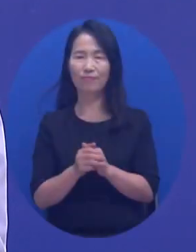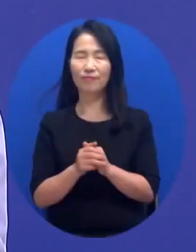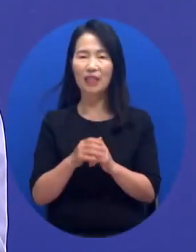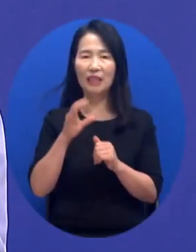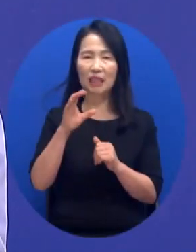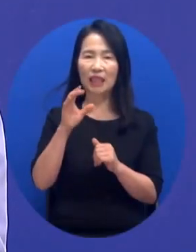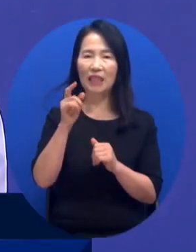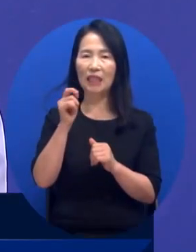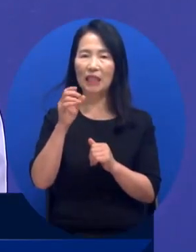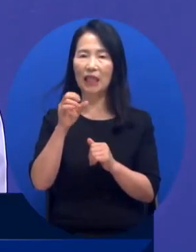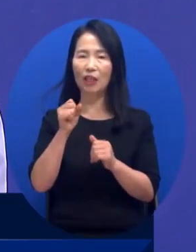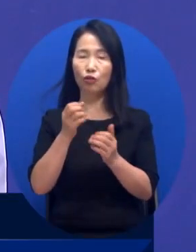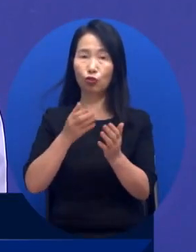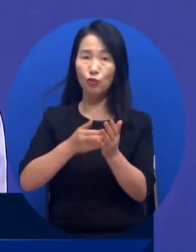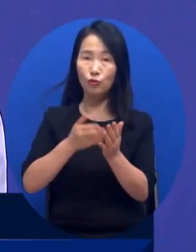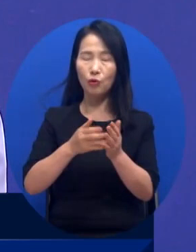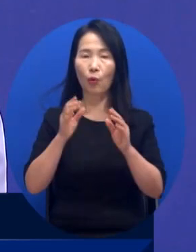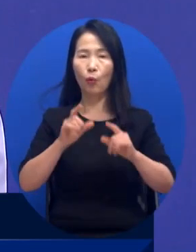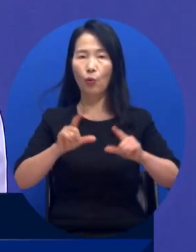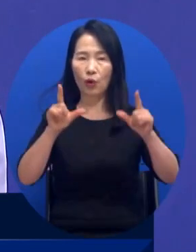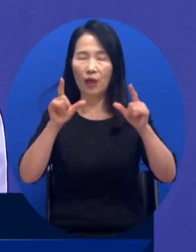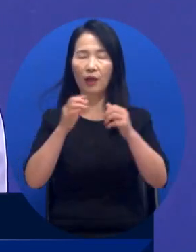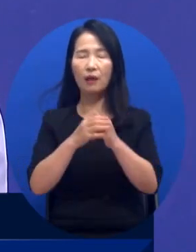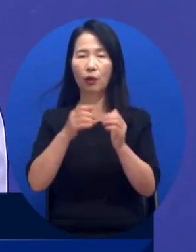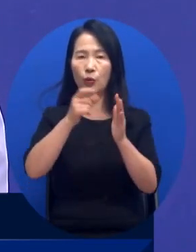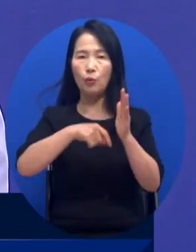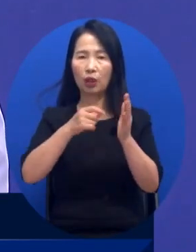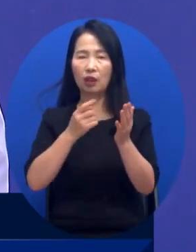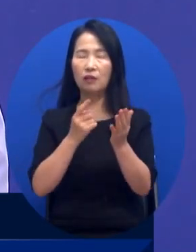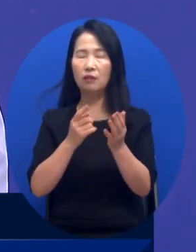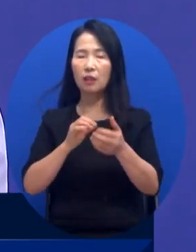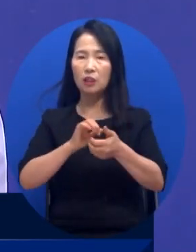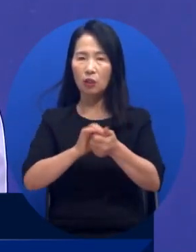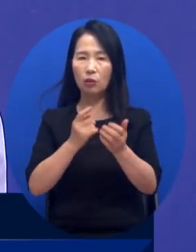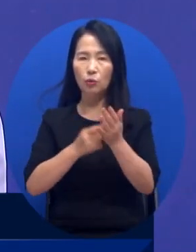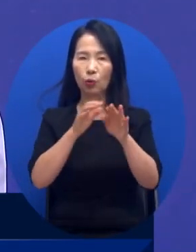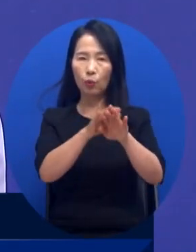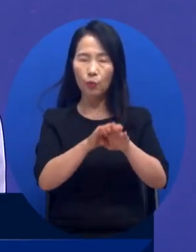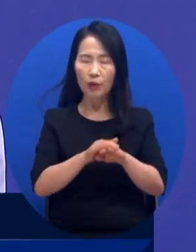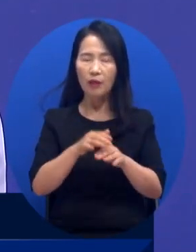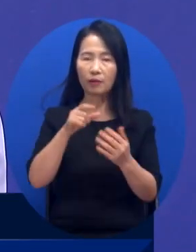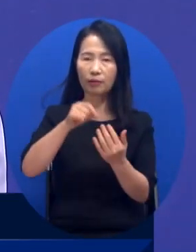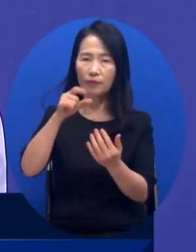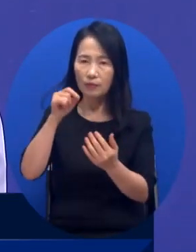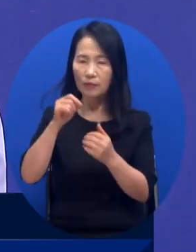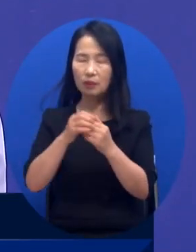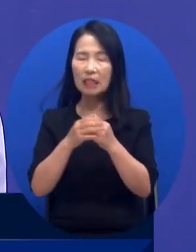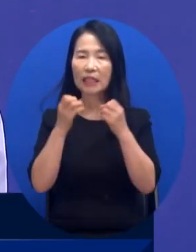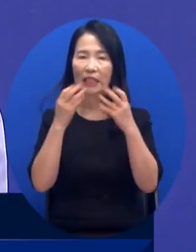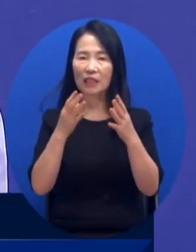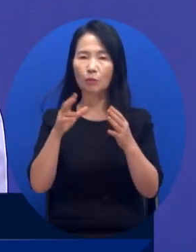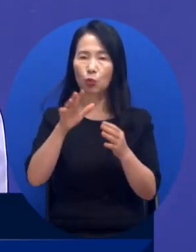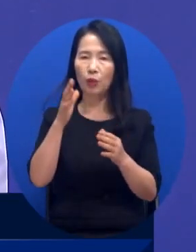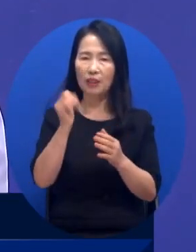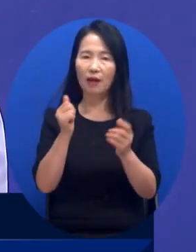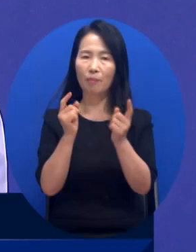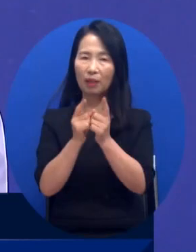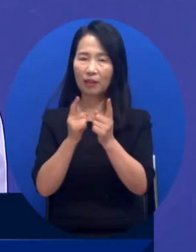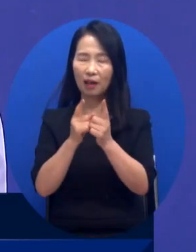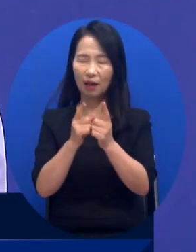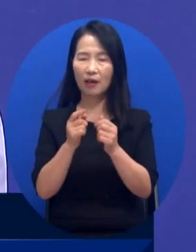CTS 뉴스는 올해 교단 정기총회에서 선출된 주요 교단 신임 총회장을 만나보고 있습니다.